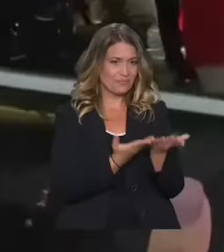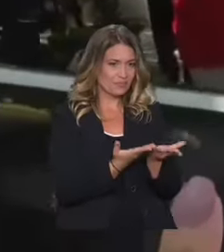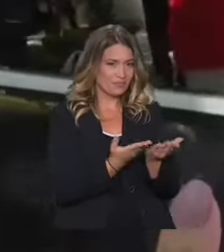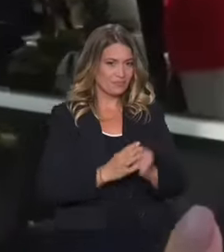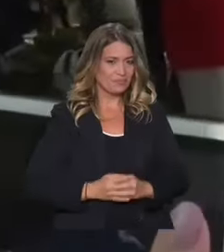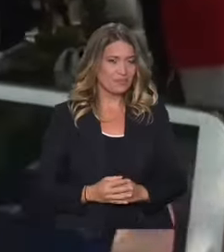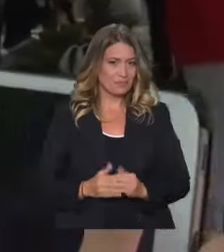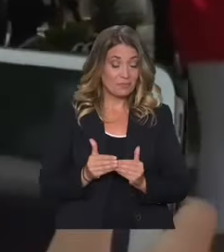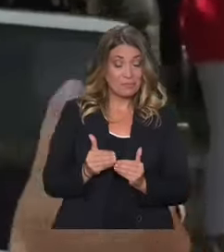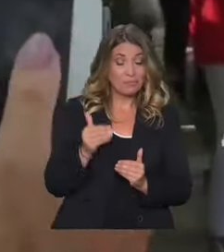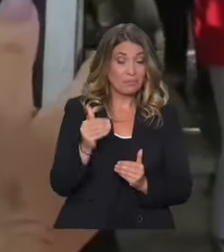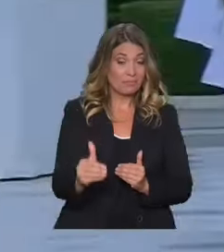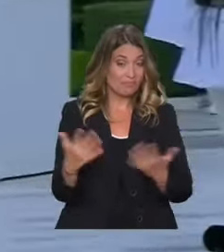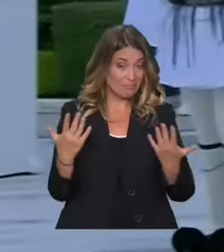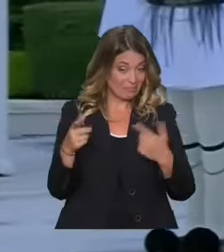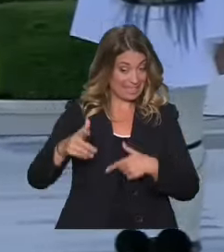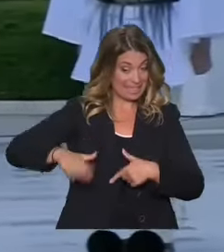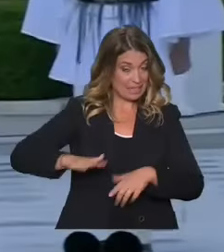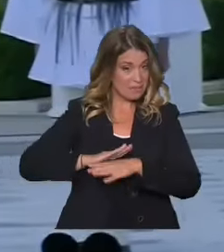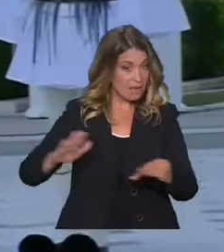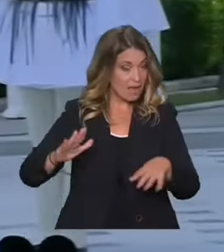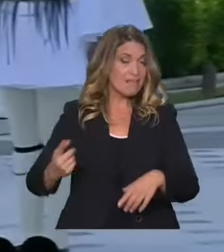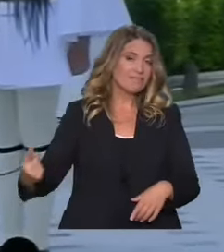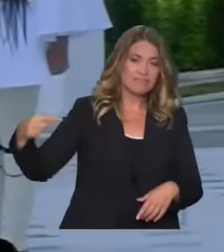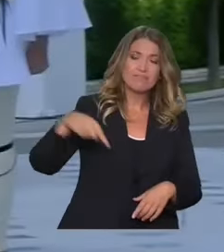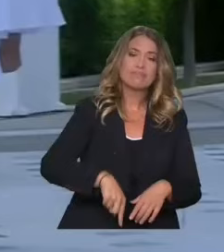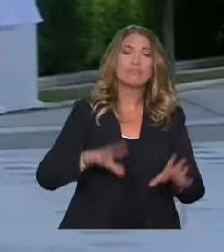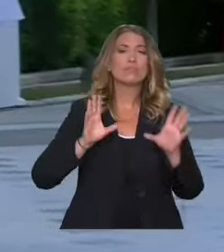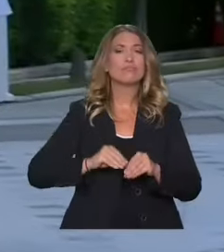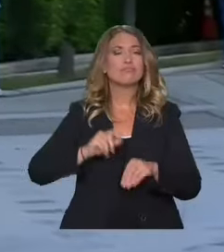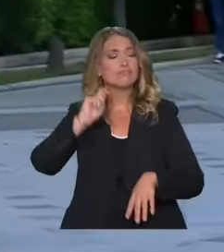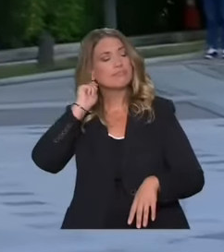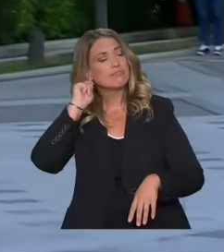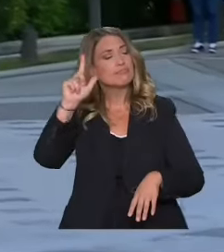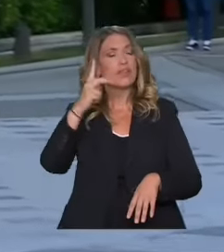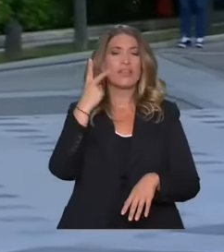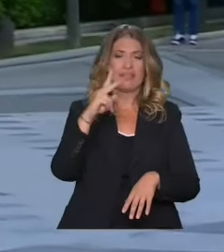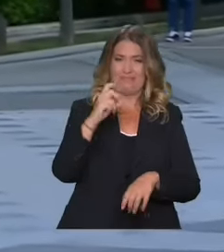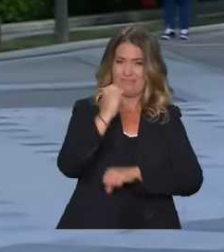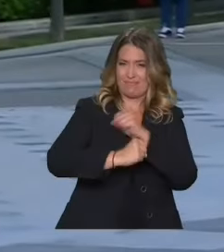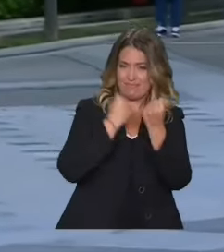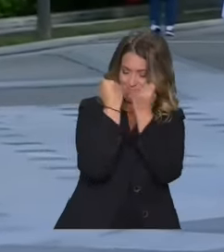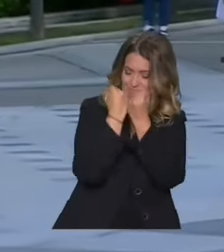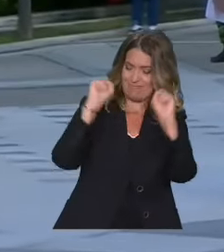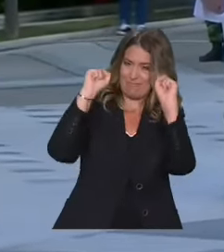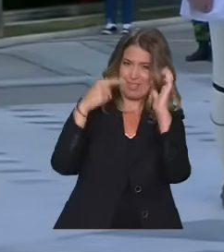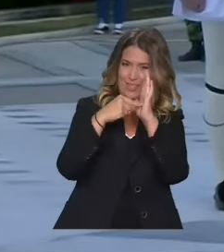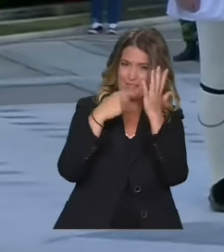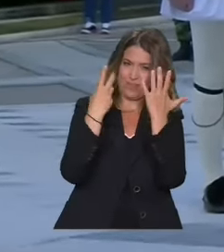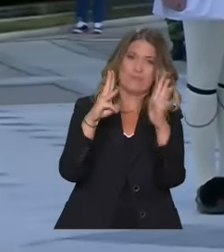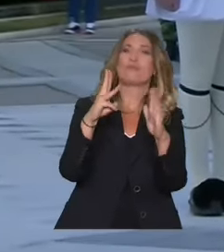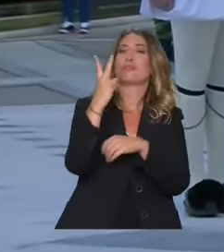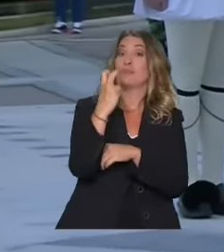Τρία χρόνια μετά τους χορούς στην Κρήτη, η παρουσία του στην ιστορική παρέλαση για τη συμπλήρωση 200 ετών από το ξέσπασμα της Ελληνικής Επανάστασης